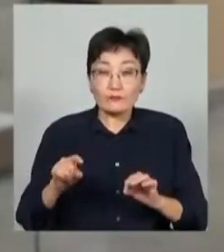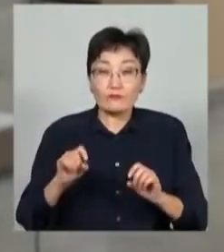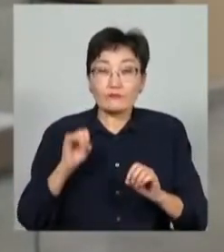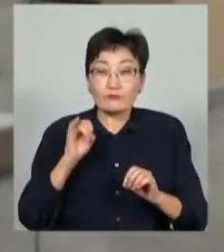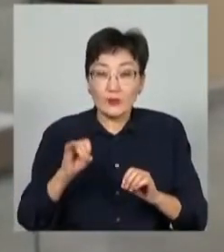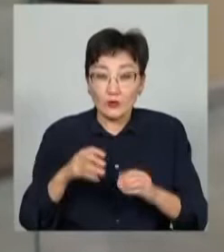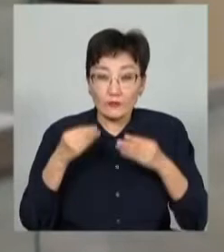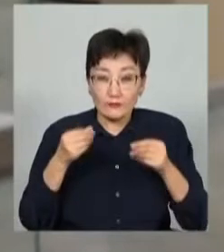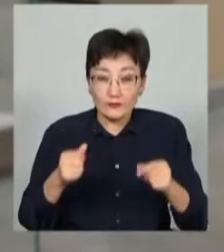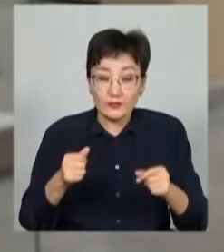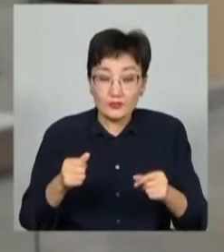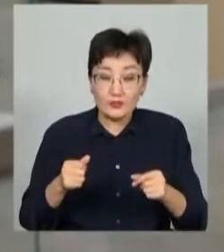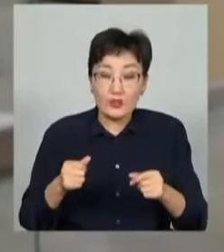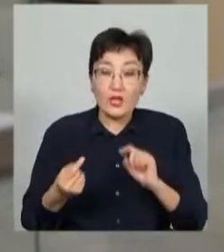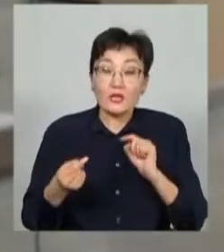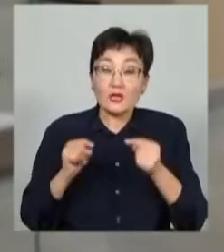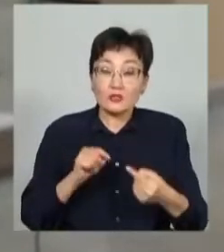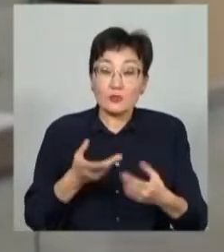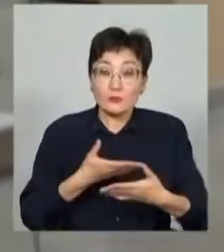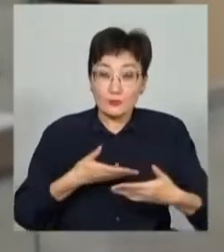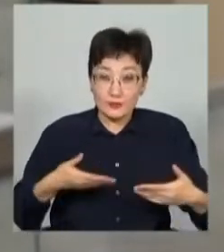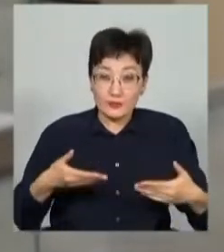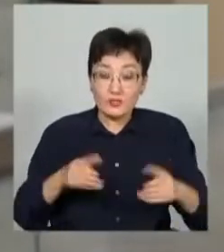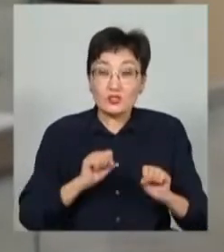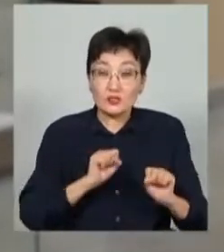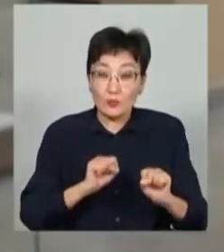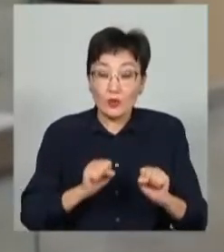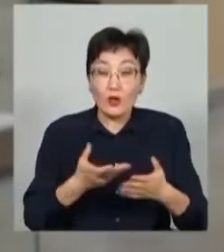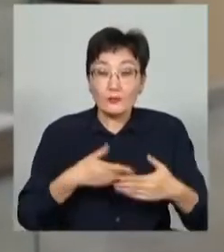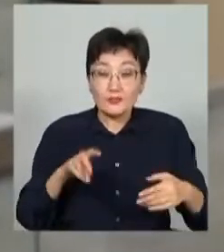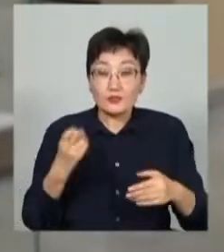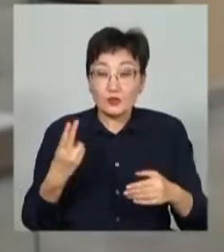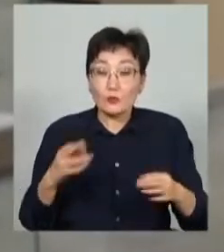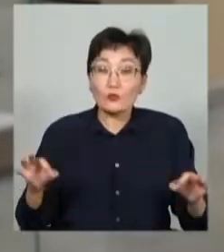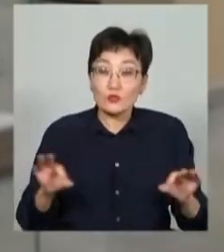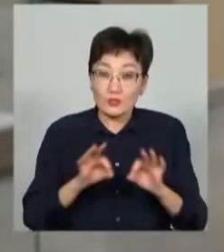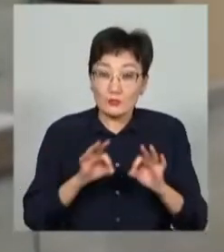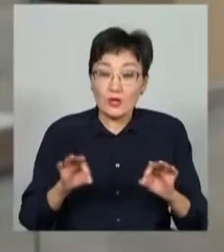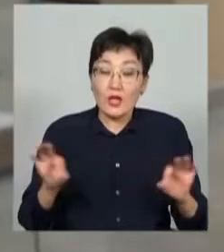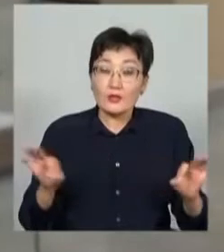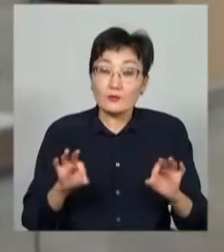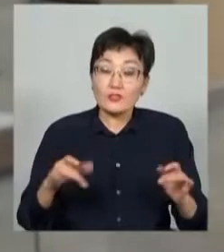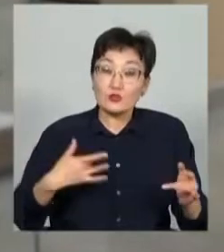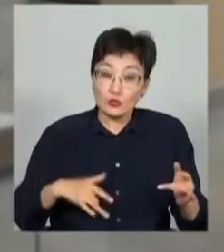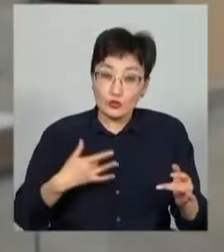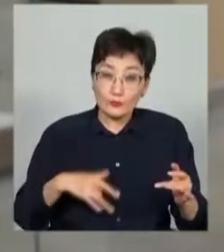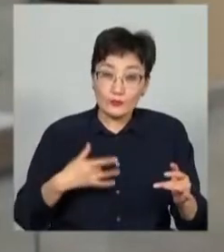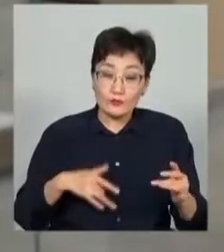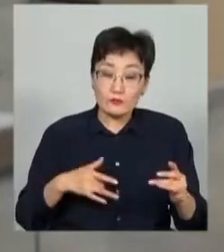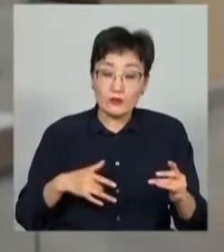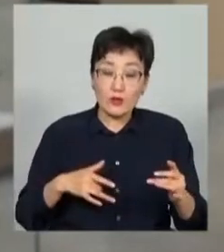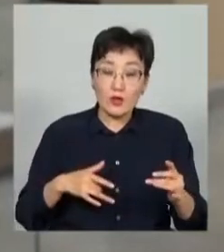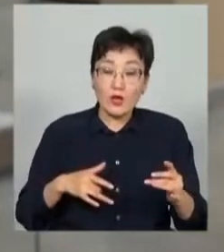беретін ағымына қарсы қоятын біздің қаруымыз ол біздің ұлттық музыкамыз, әндеріміз, күйлеріміз,